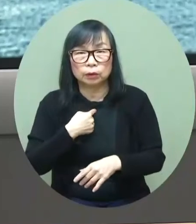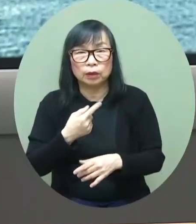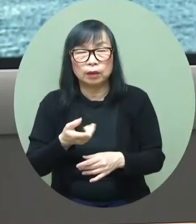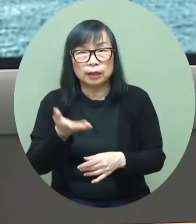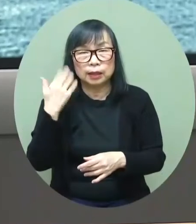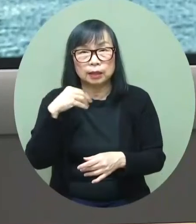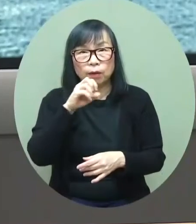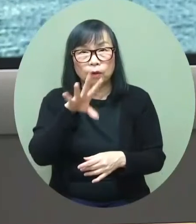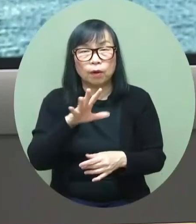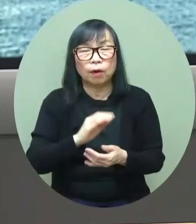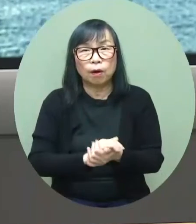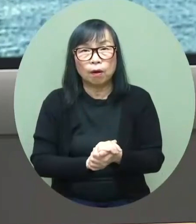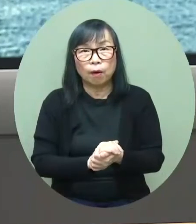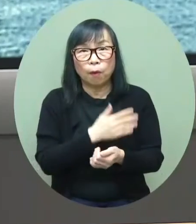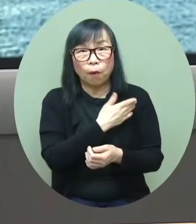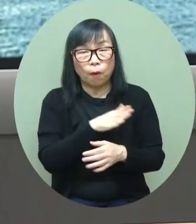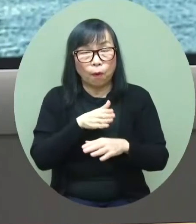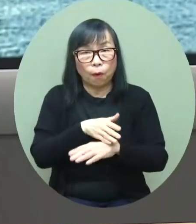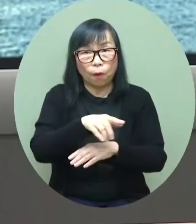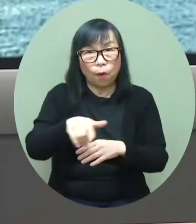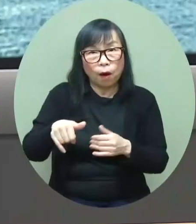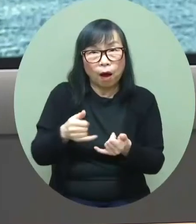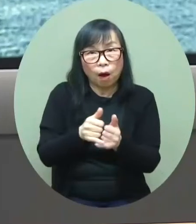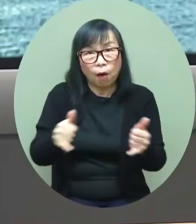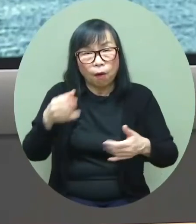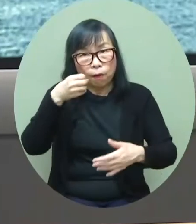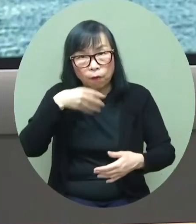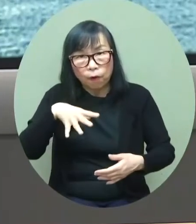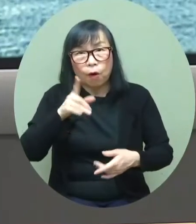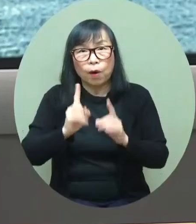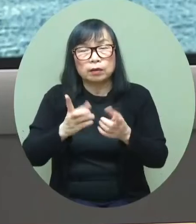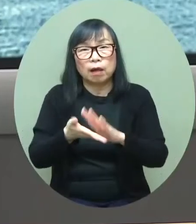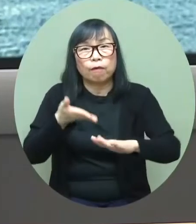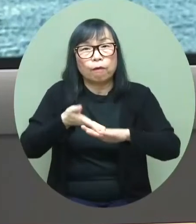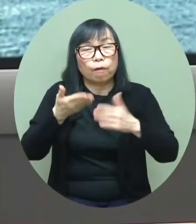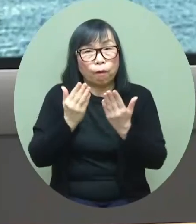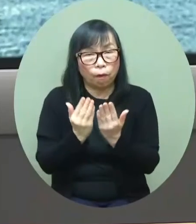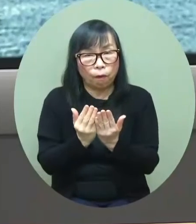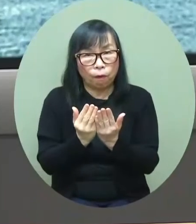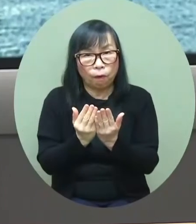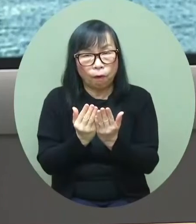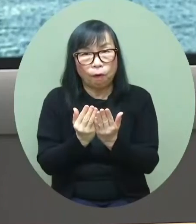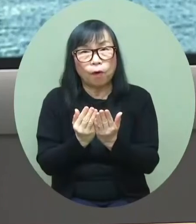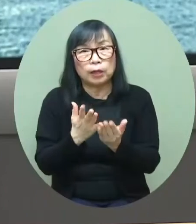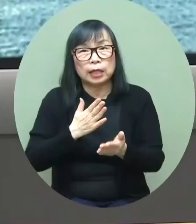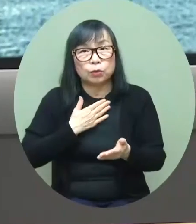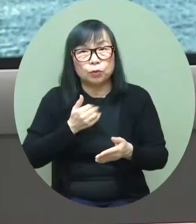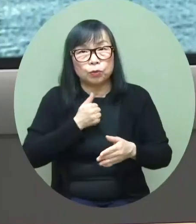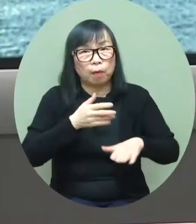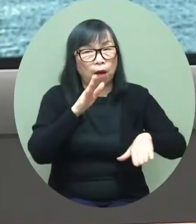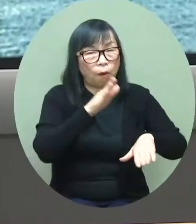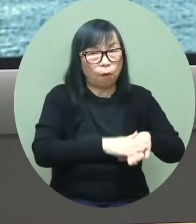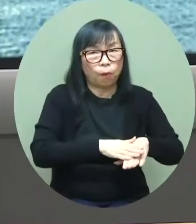前提到，無論係可能個社交距離嘅放寬，又或者個復課咧，咁我哋都需要係預留一啲